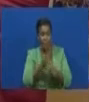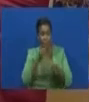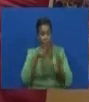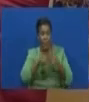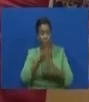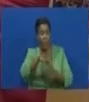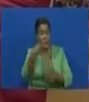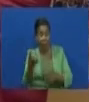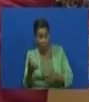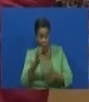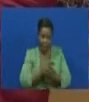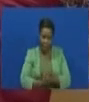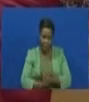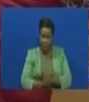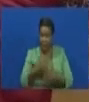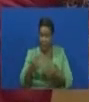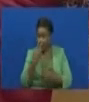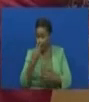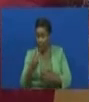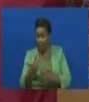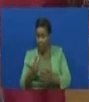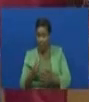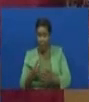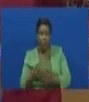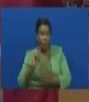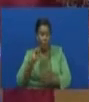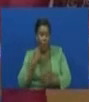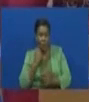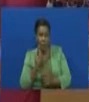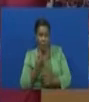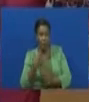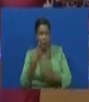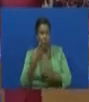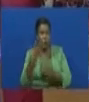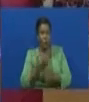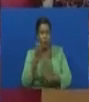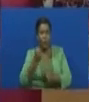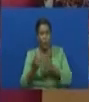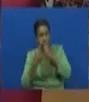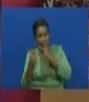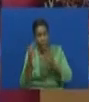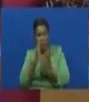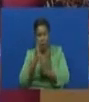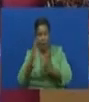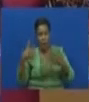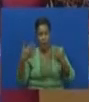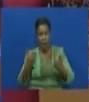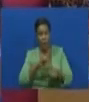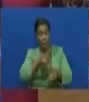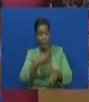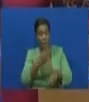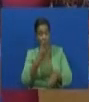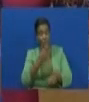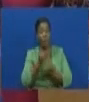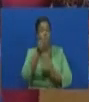Hivi sasa mtazamaji wa TBC aridhia utende tukatazame katika utabiri wa hali ya hewa kwa saa 24 zijazo kuna nini hasa.